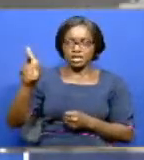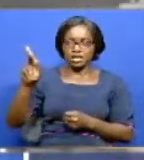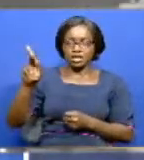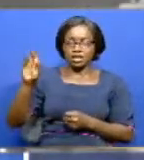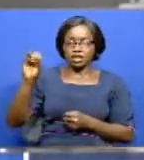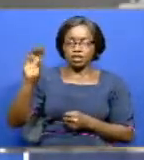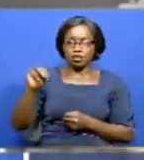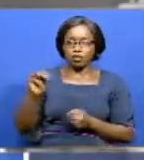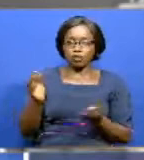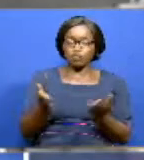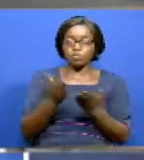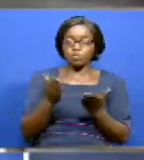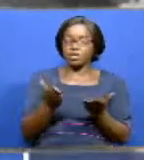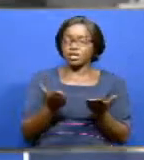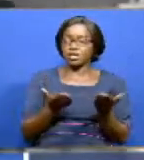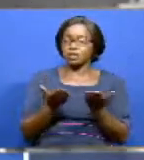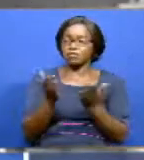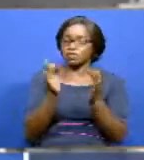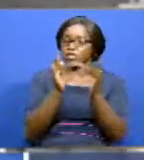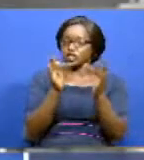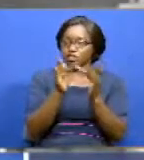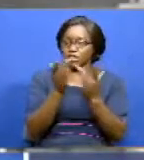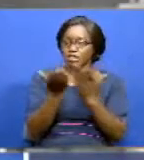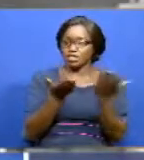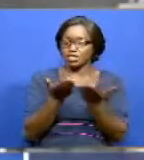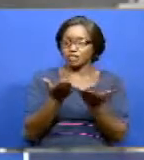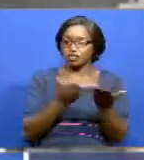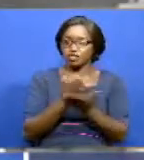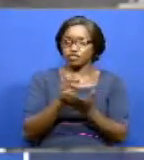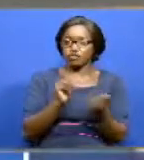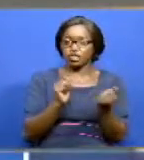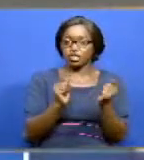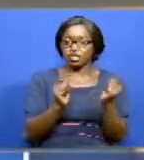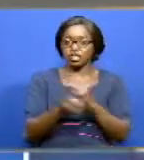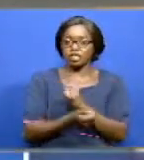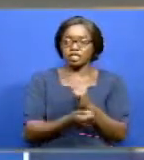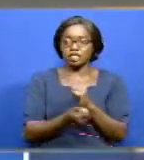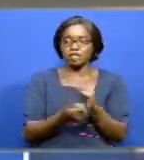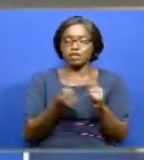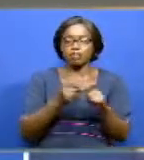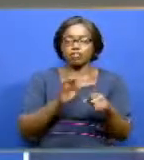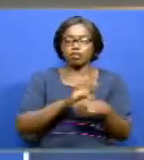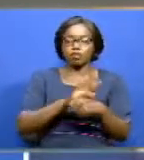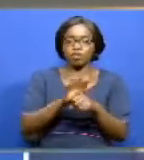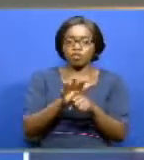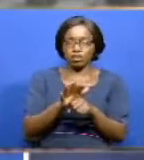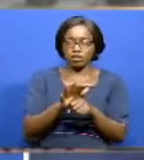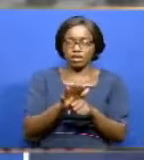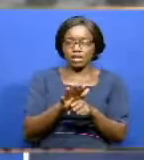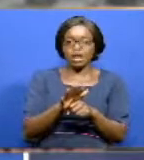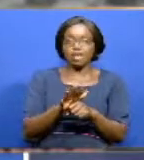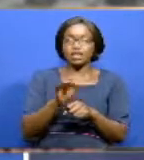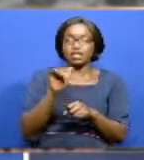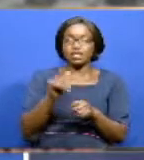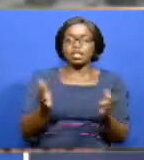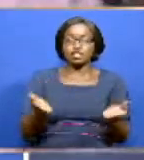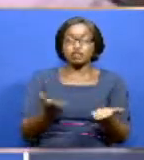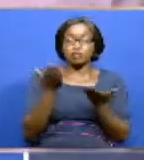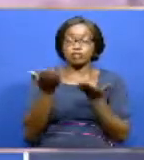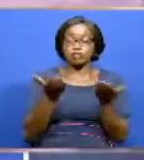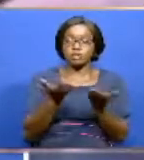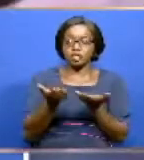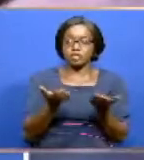na kuimarika kwa shughuli za kidijitali kufuatia mabadiliko yanayotokana na janga la COVID-19 ambayo imeimarisha